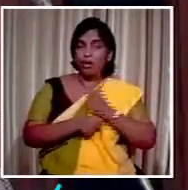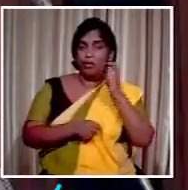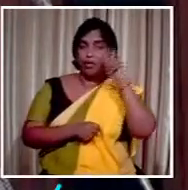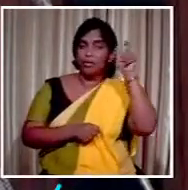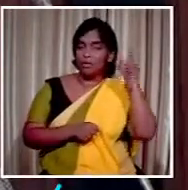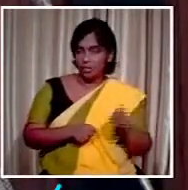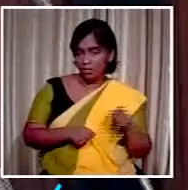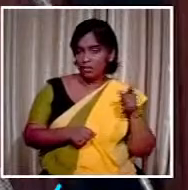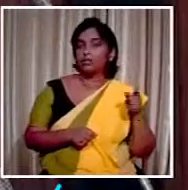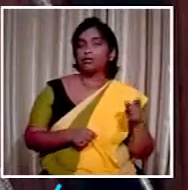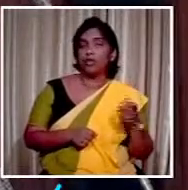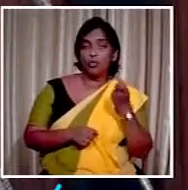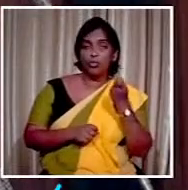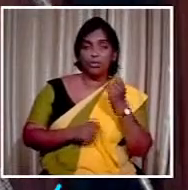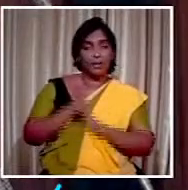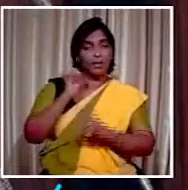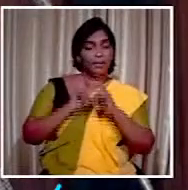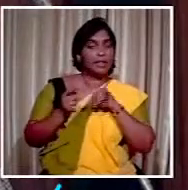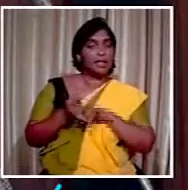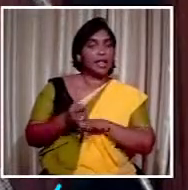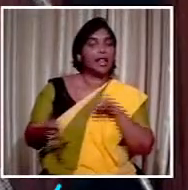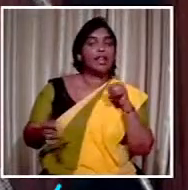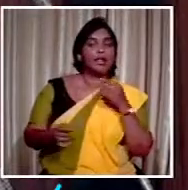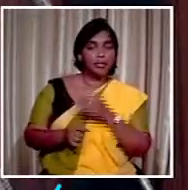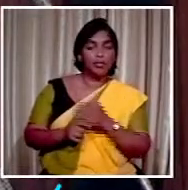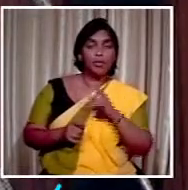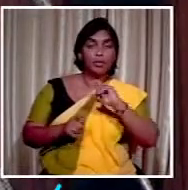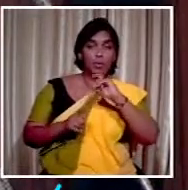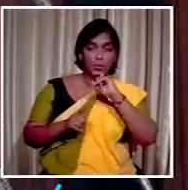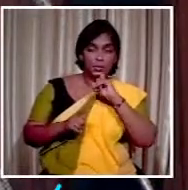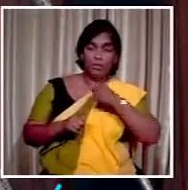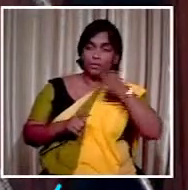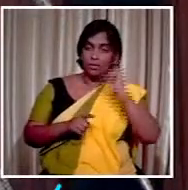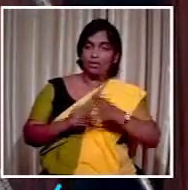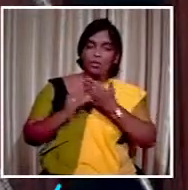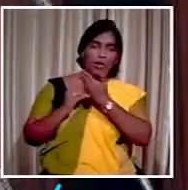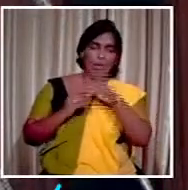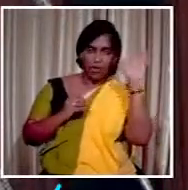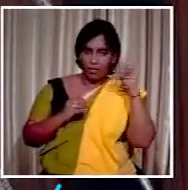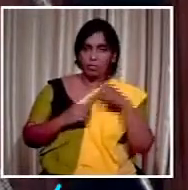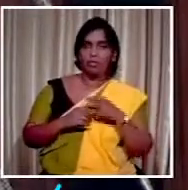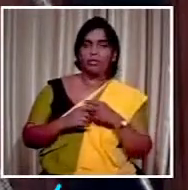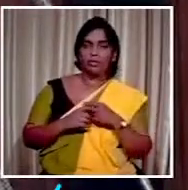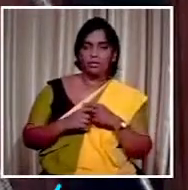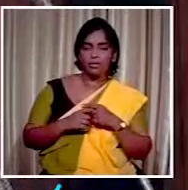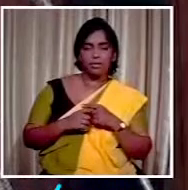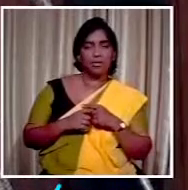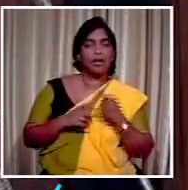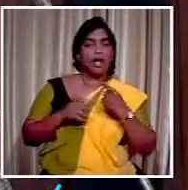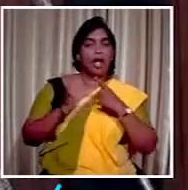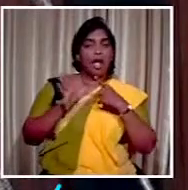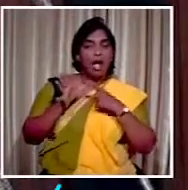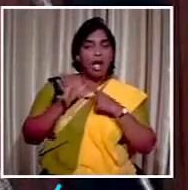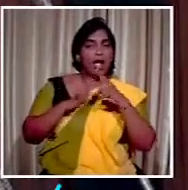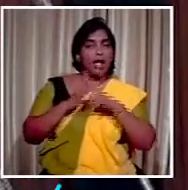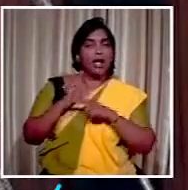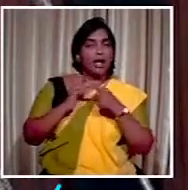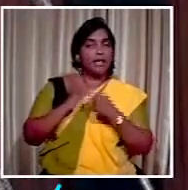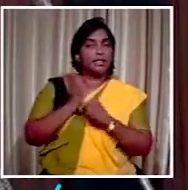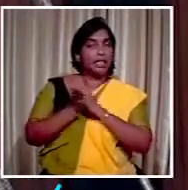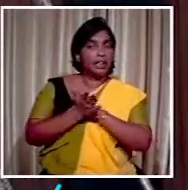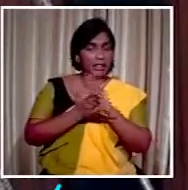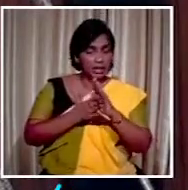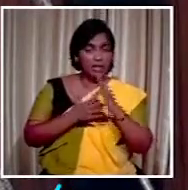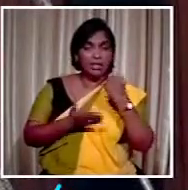නිලධාරියෙක් මුදල් අමාත්‍යාංශ ලේකම් දුරෙන් ශ්‍රේෂ්ඨාධිකරණ තීන්දුවකින් එළියට දැම්මා. අජිත් නිවන් කබ්‍රාල් මහ බැංකුවේ